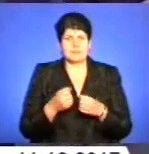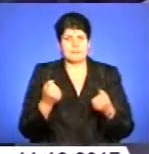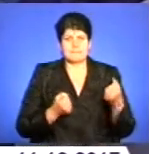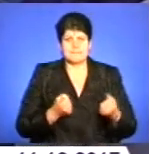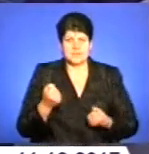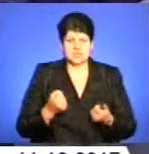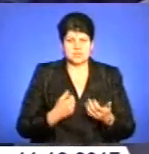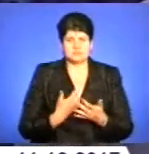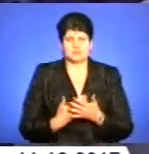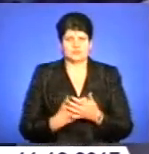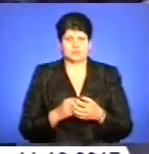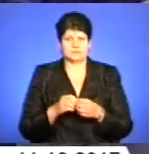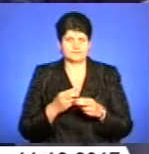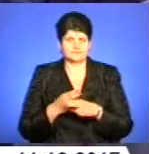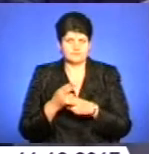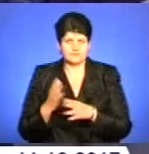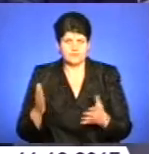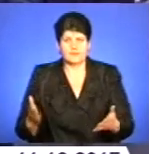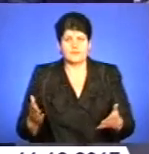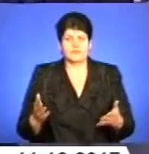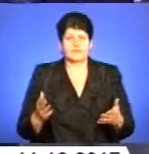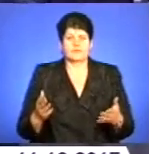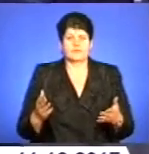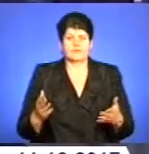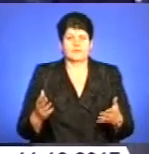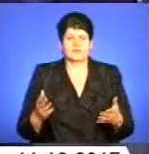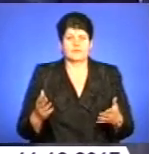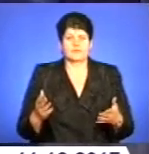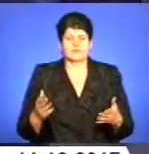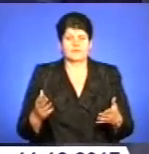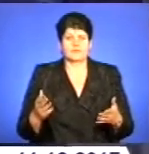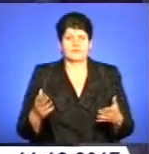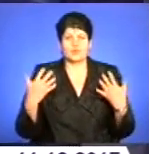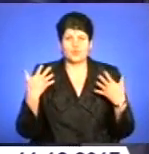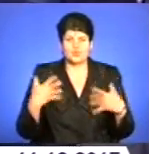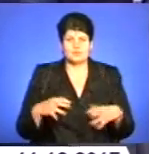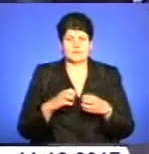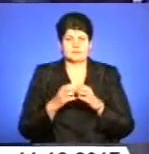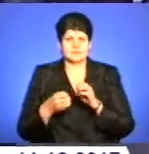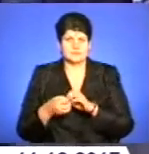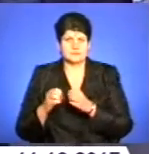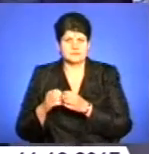і затори, як сказали, вже неполадки